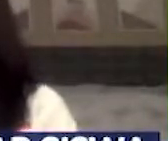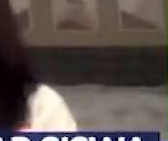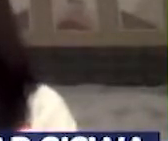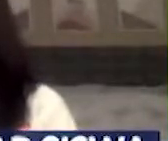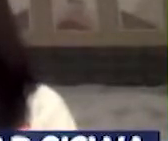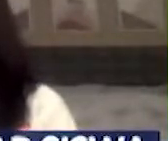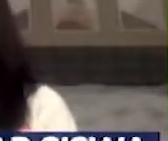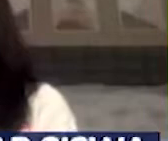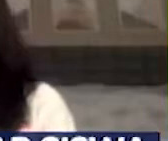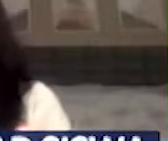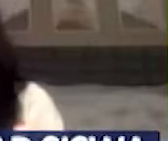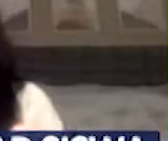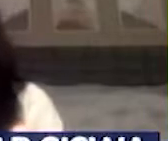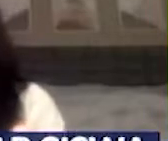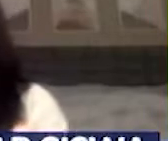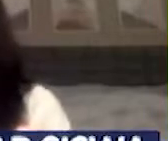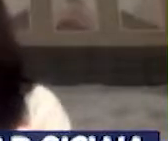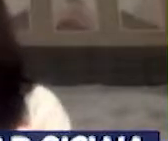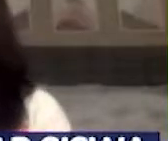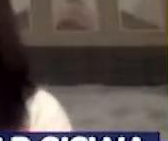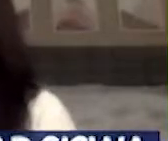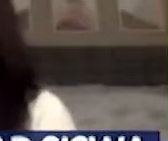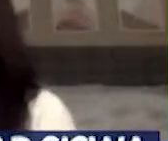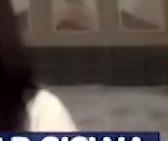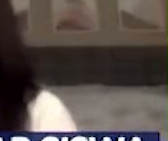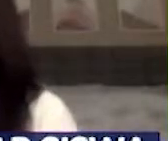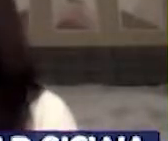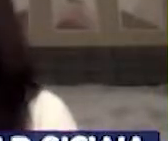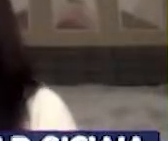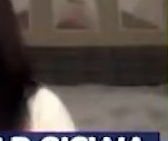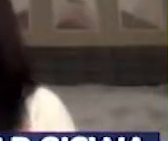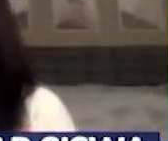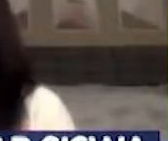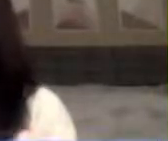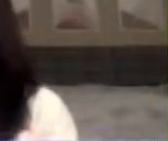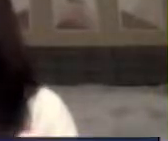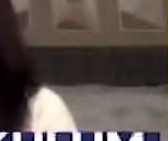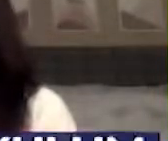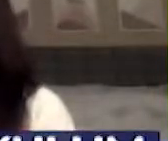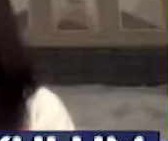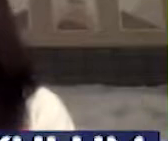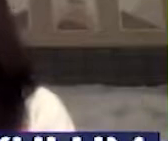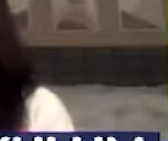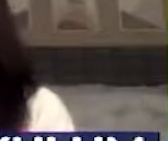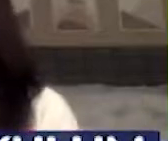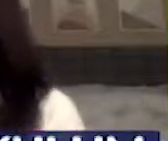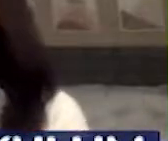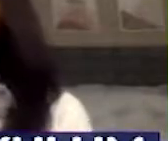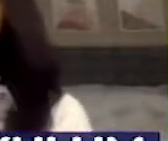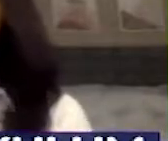saya ketika tidak ketika dibebaskan kembali kepada sekolah untuk memilih kurikulum yang mana yang ingin